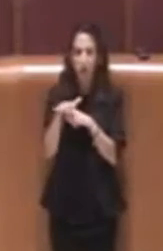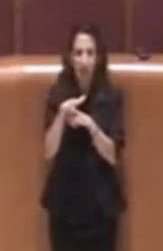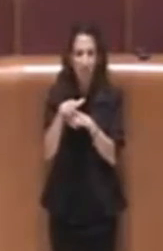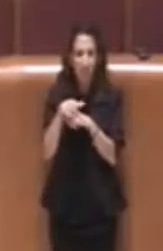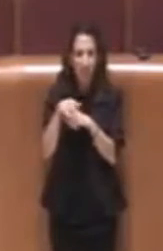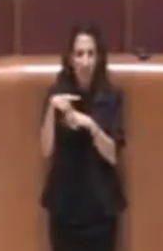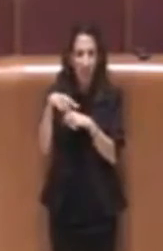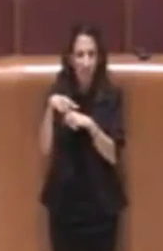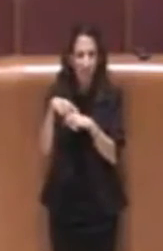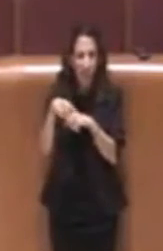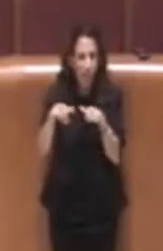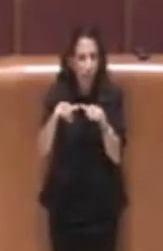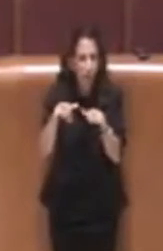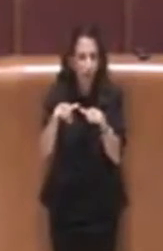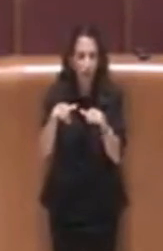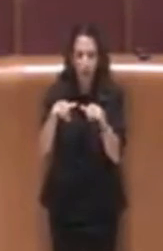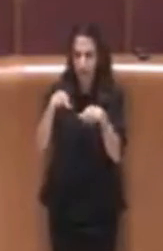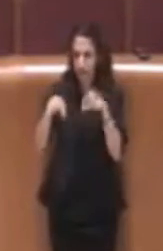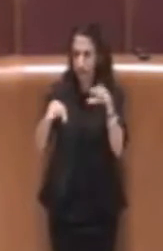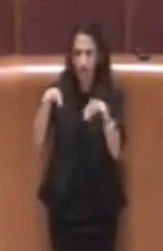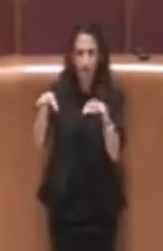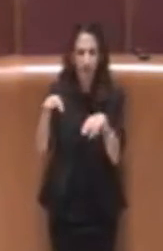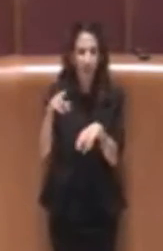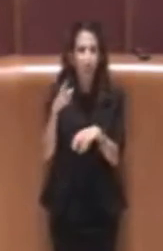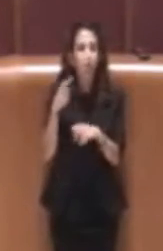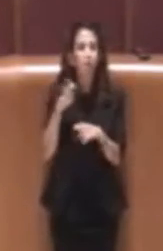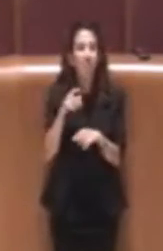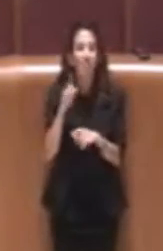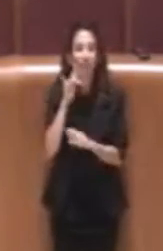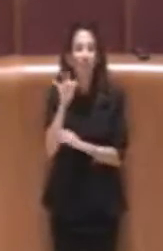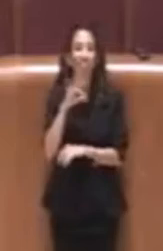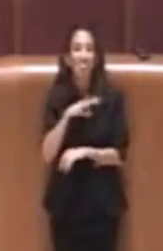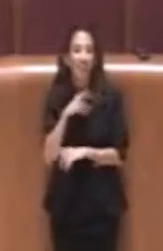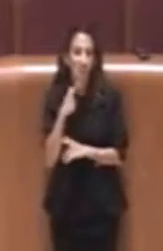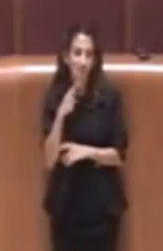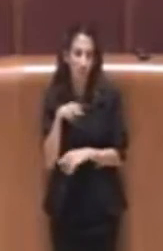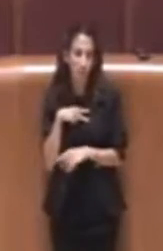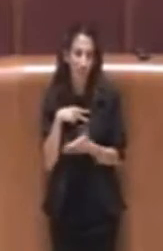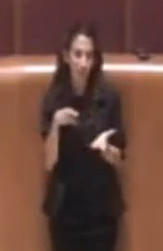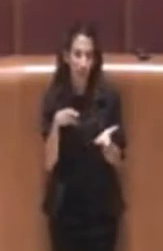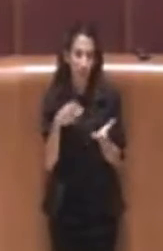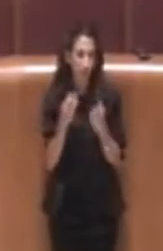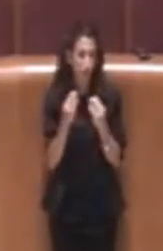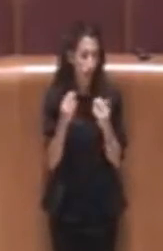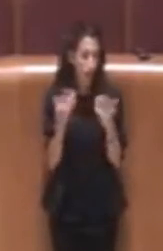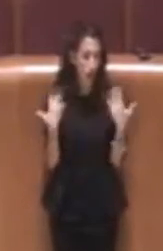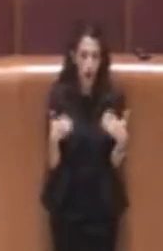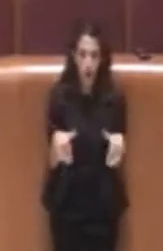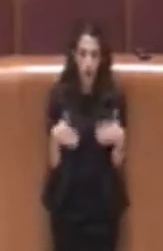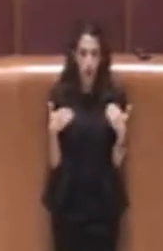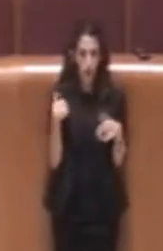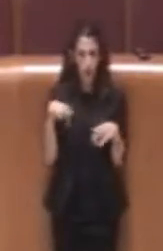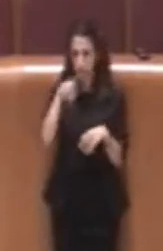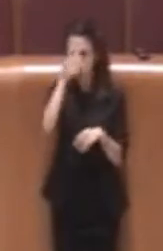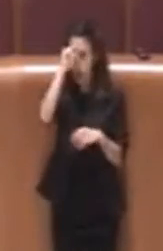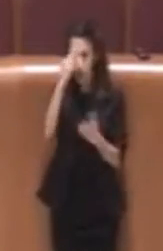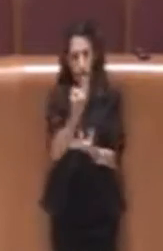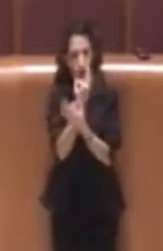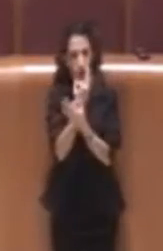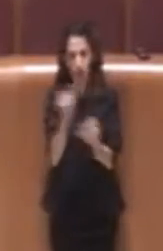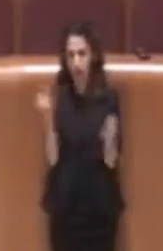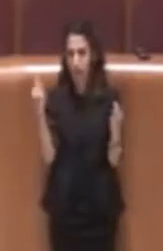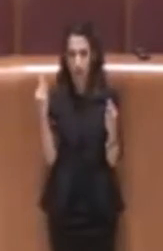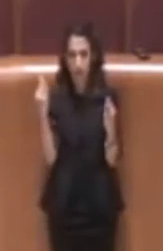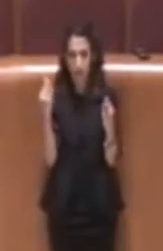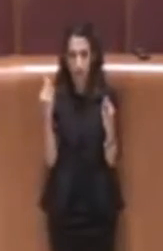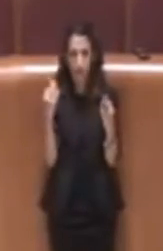navigatori. Noi gli interessi privati che ci sono in quel municipio li conosciamo benissimo